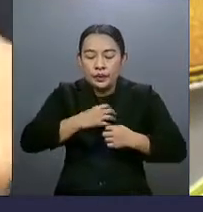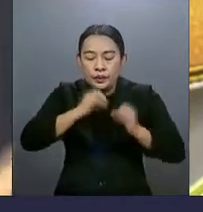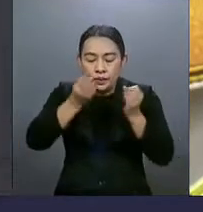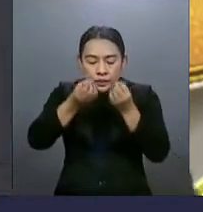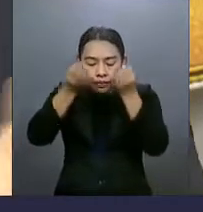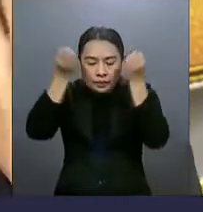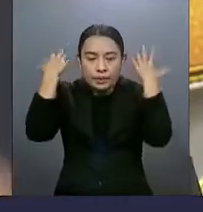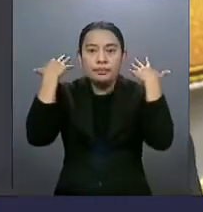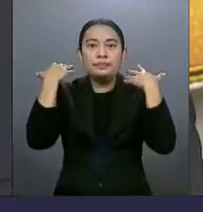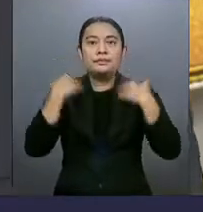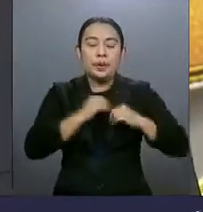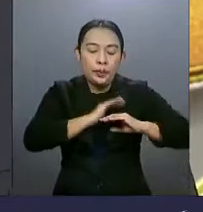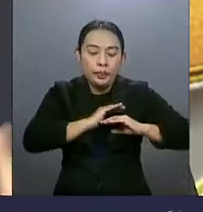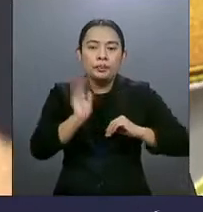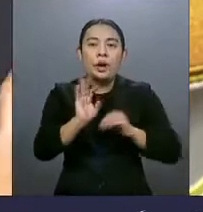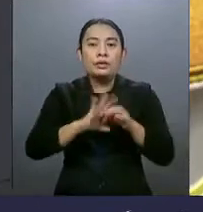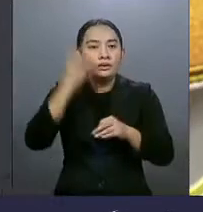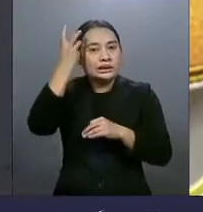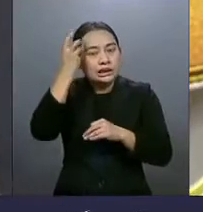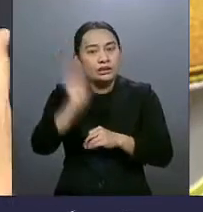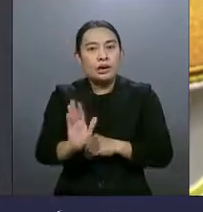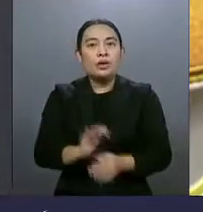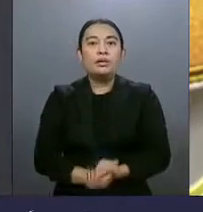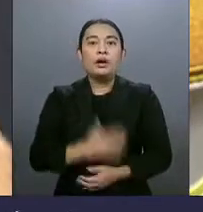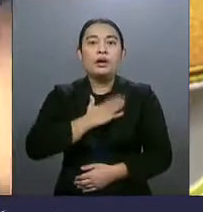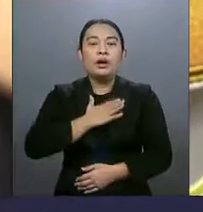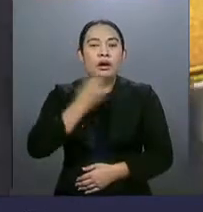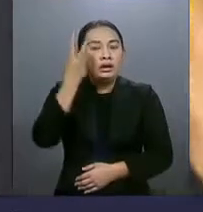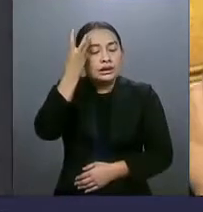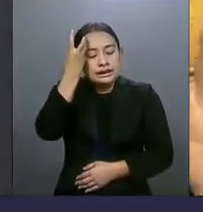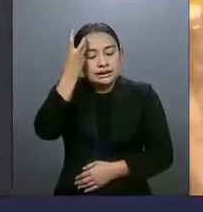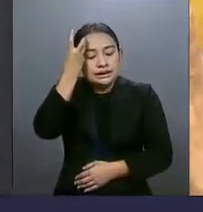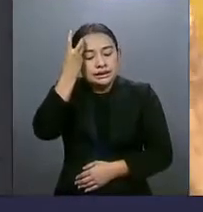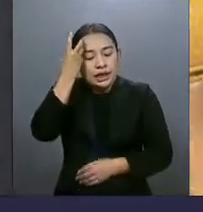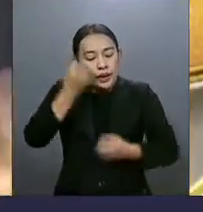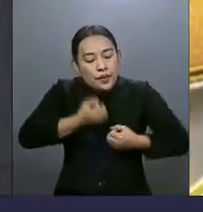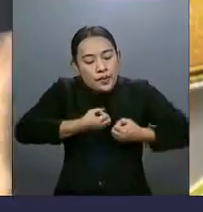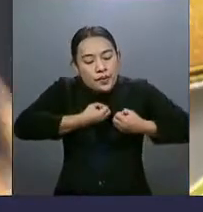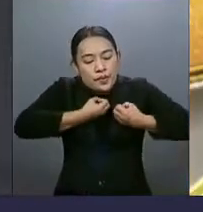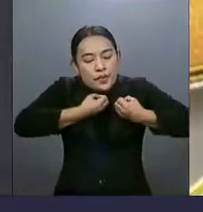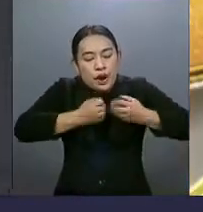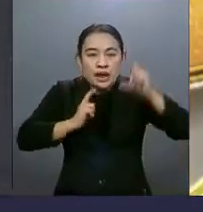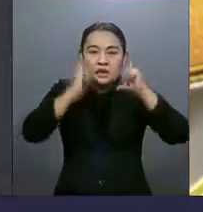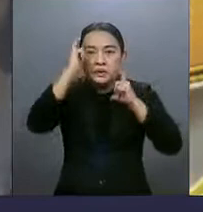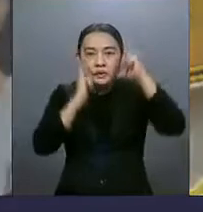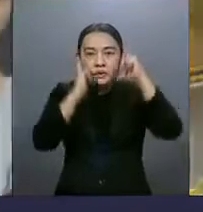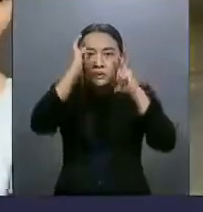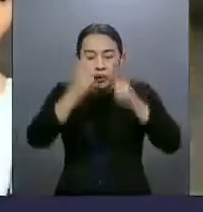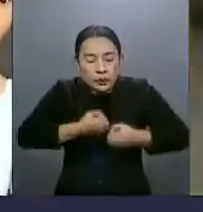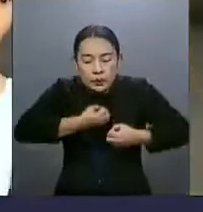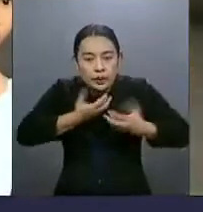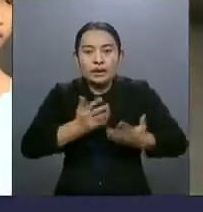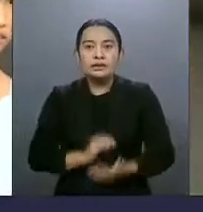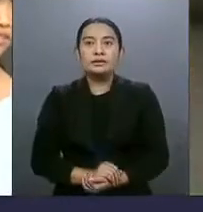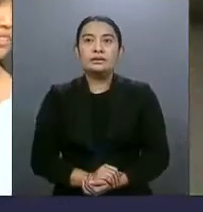าให้มันหมักหมมเดี๋ยวมันจะเครียดพอเราเครียดเราอะไรต่างๆมันก็ออกมาทางสีหน้าออกมาทางร่างกาย